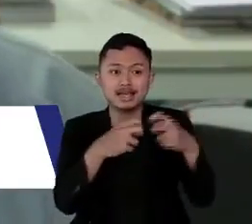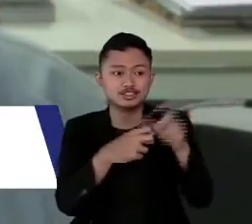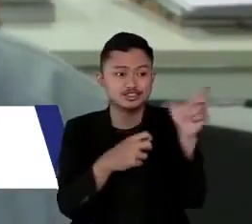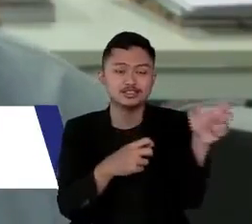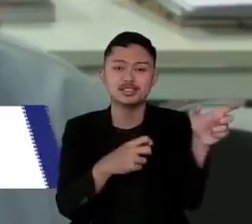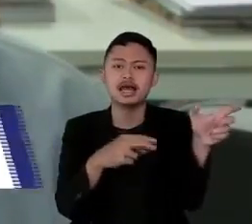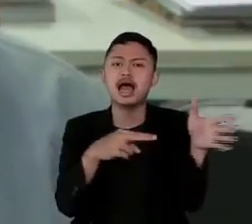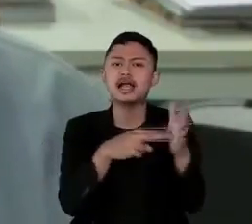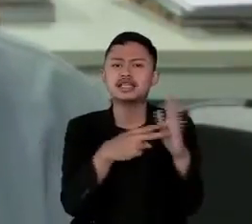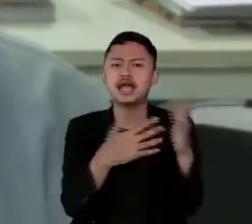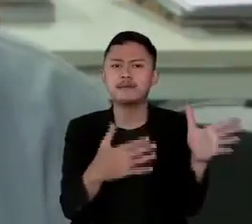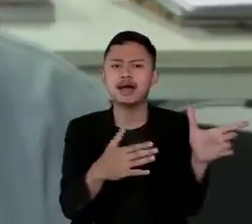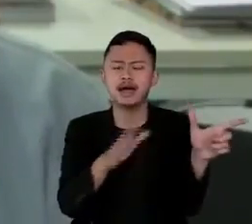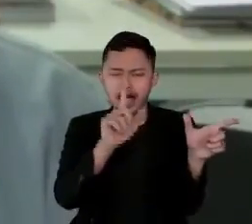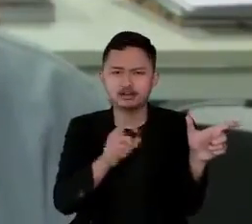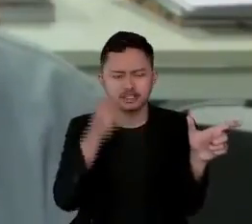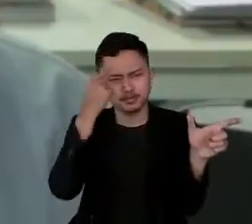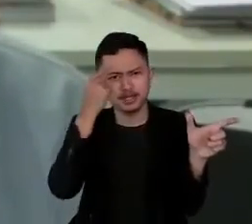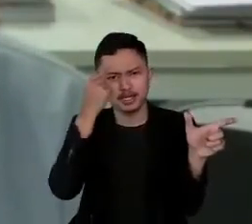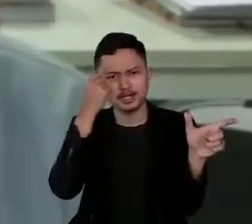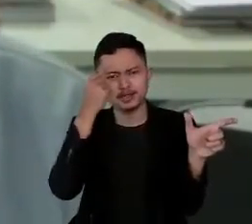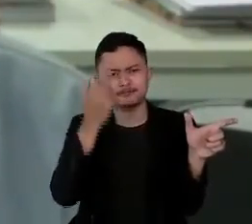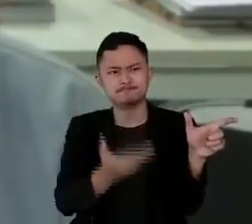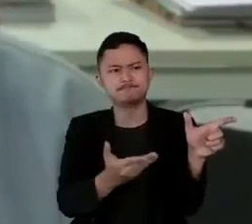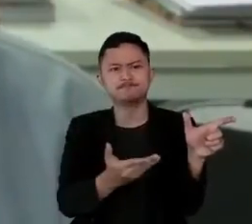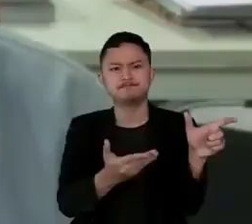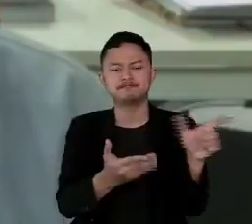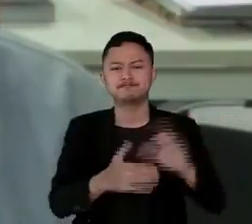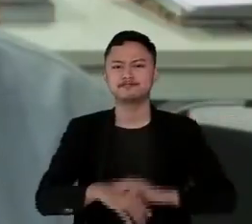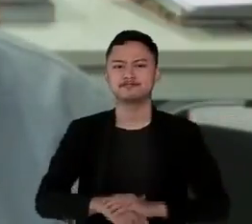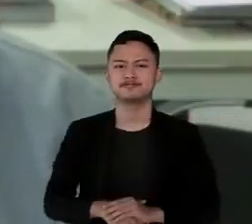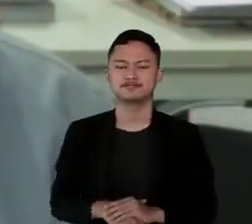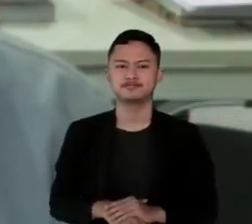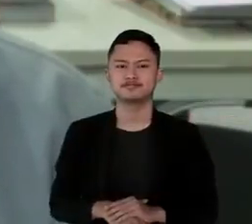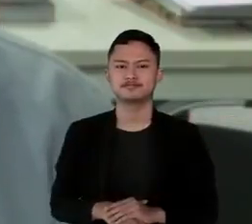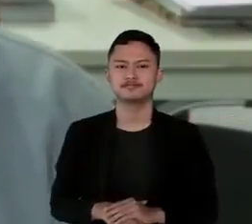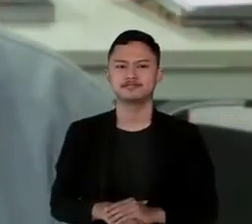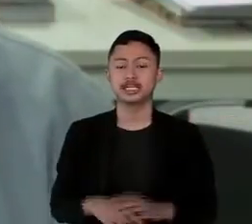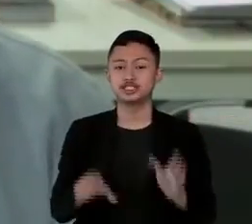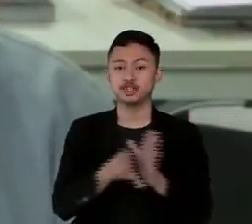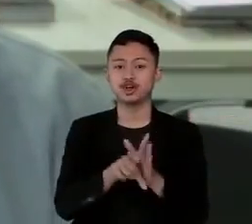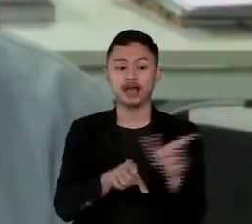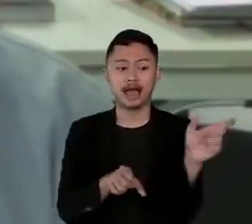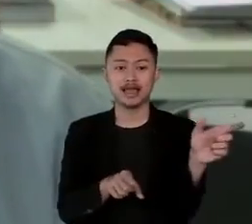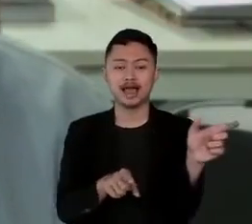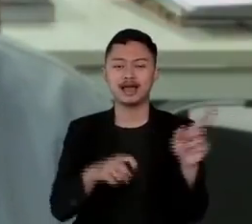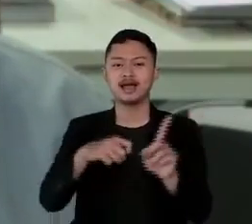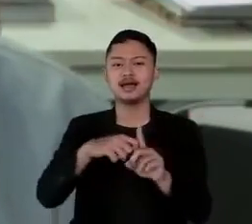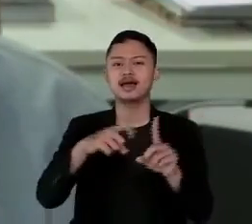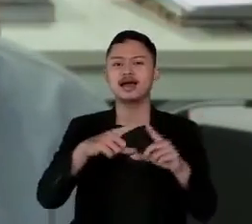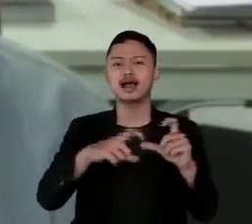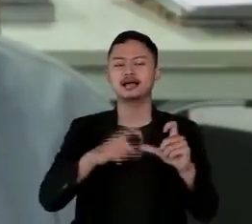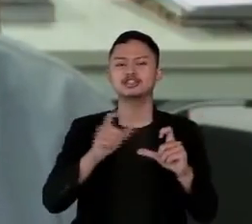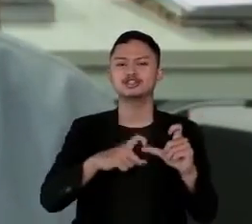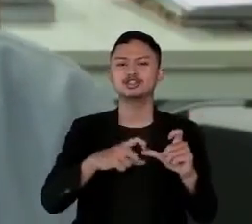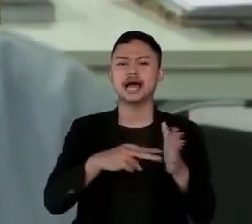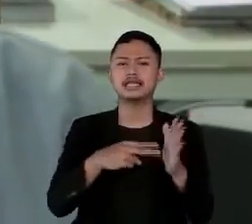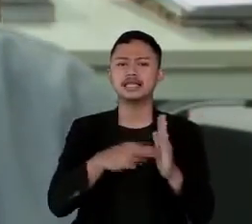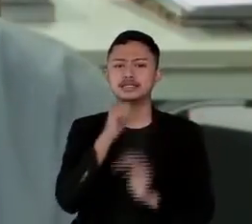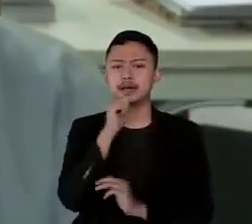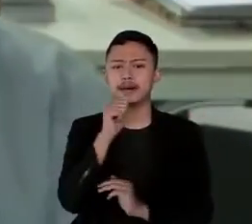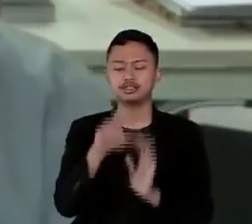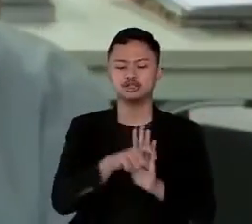Erlina dokter Elina dipikirkan itu teman-teman di Jakarta yang disebut Keys mestinya adalah mereka yang menunjukkan